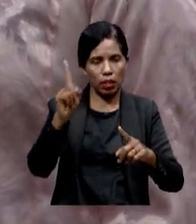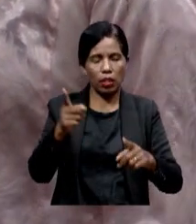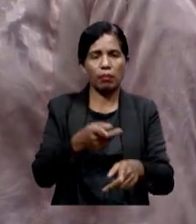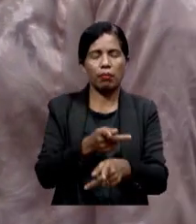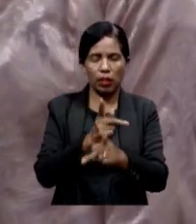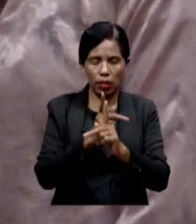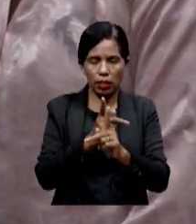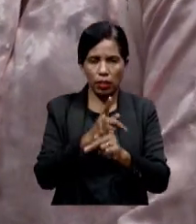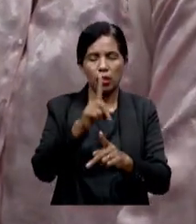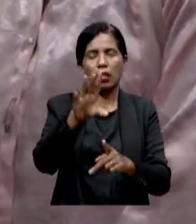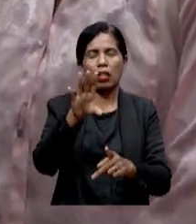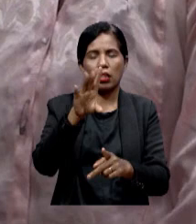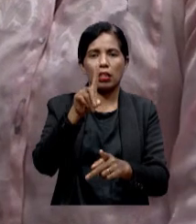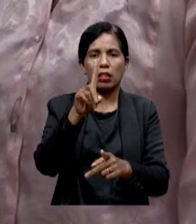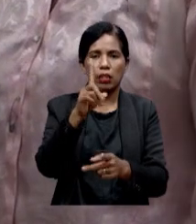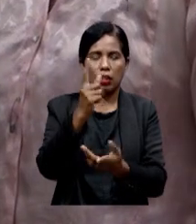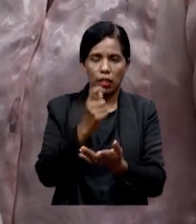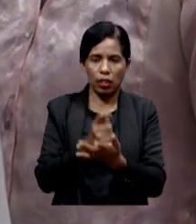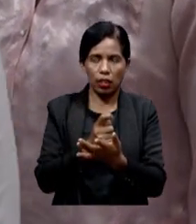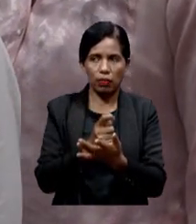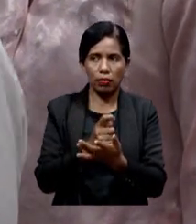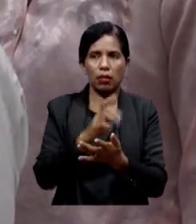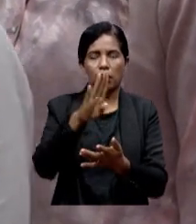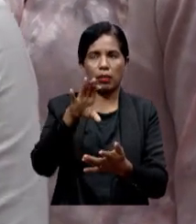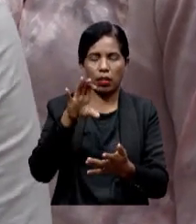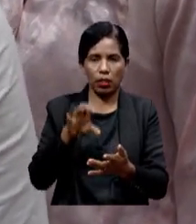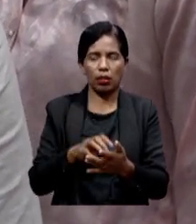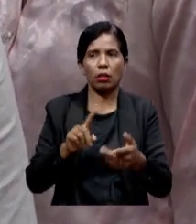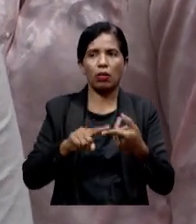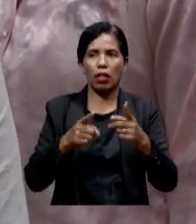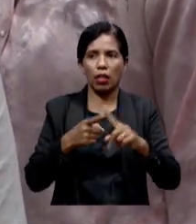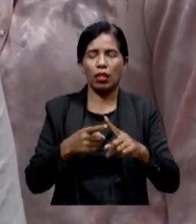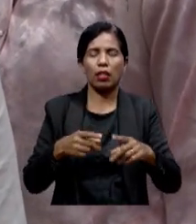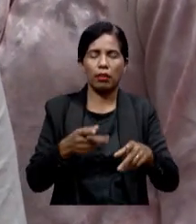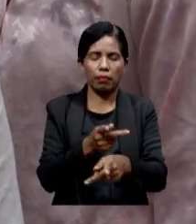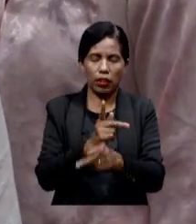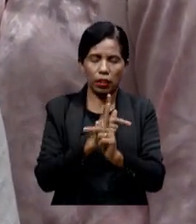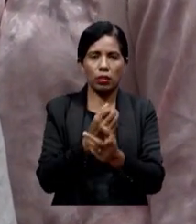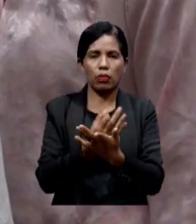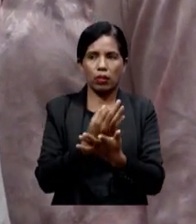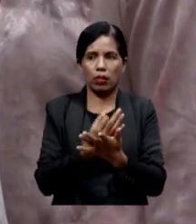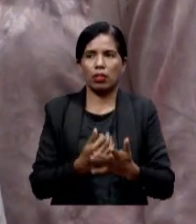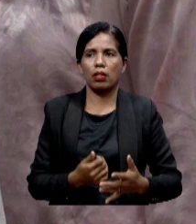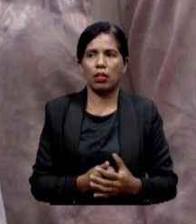1500 to ohing lorong ni raine emasita tia kolega ida iha kai bau ohing